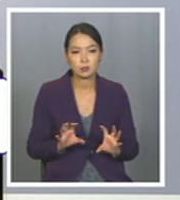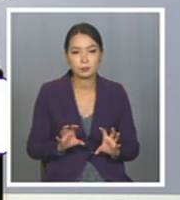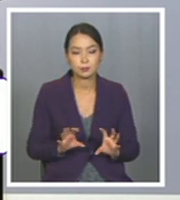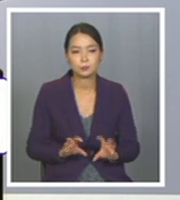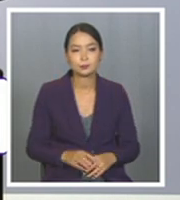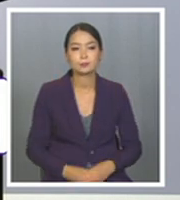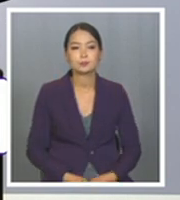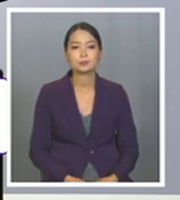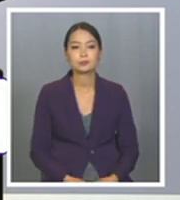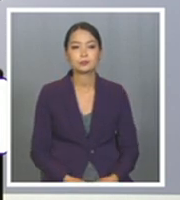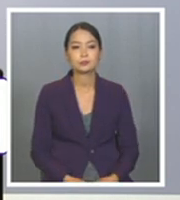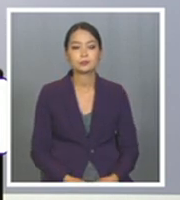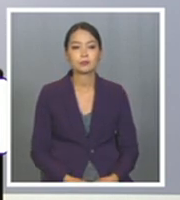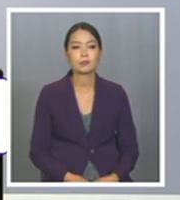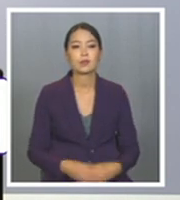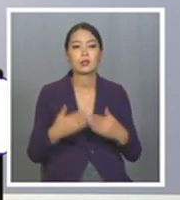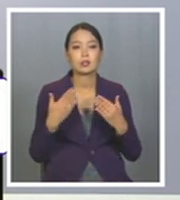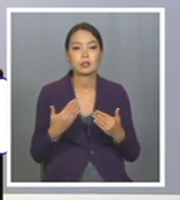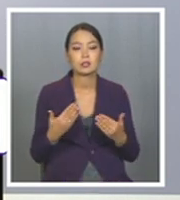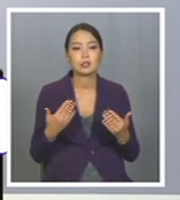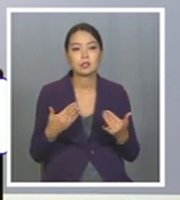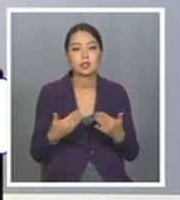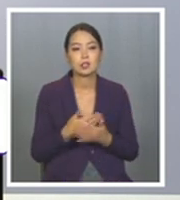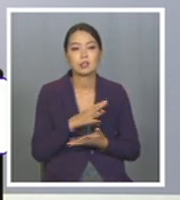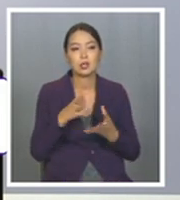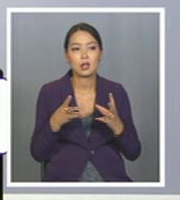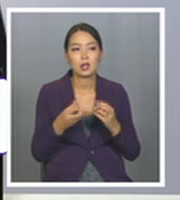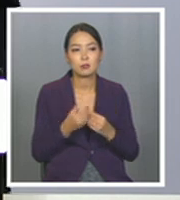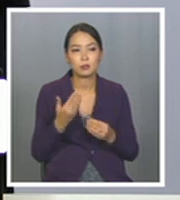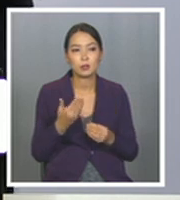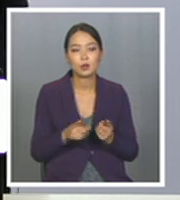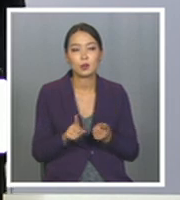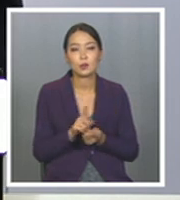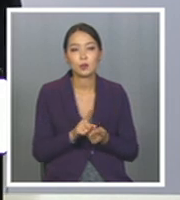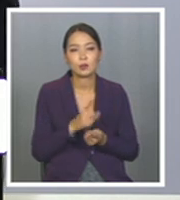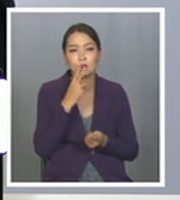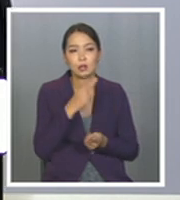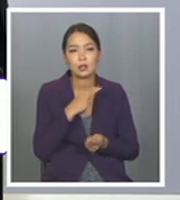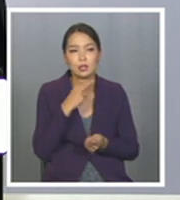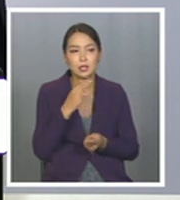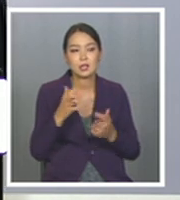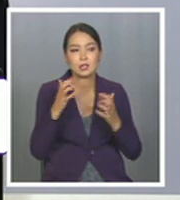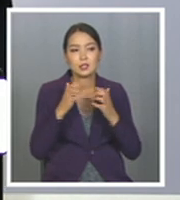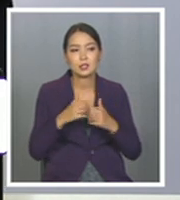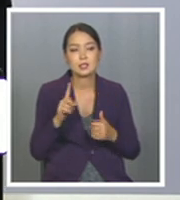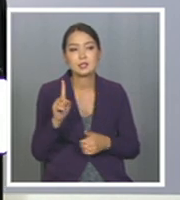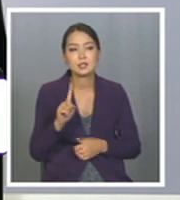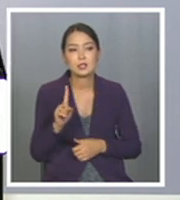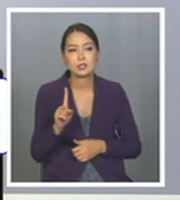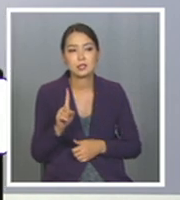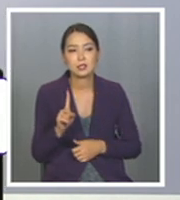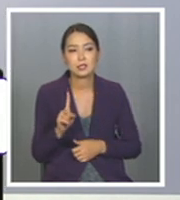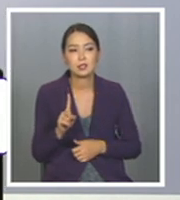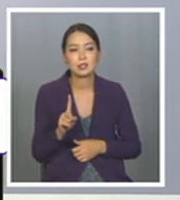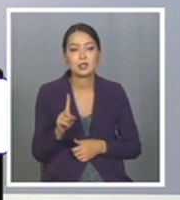Енді жаңағы жалпы кедергіні өзгертіп көрейік, яғни оны Z деген әріппен белгілейік. Осы кезде